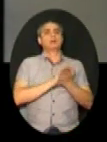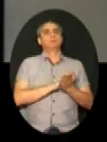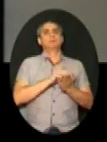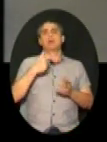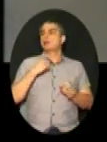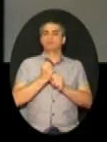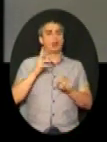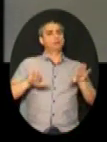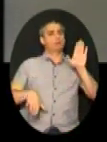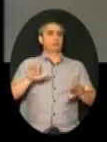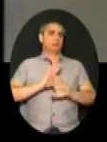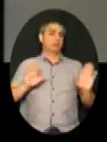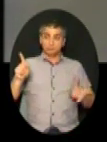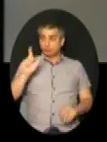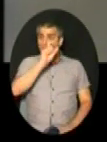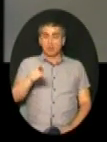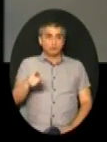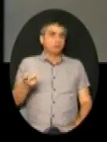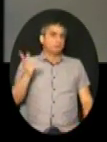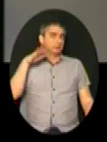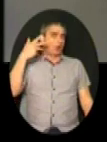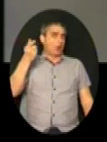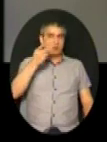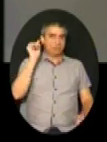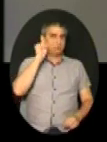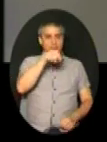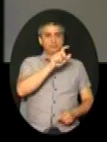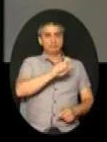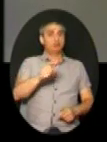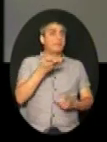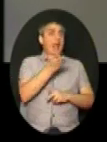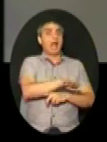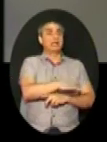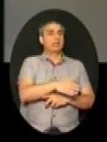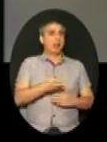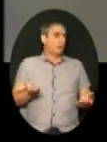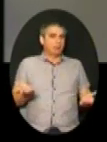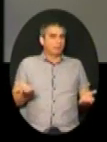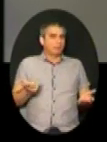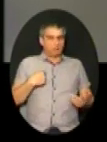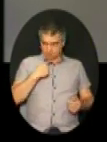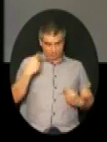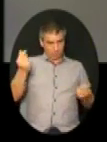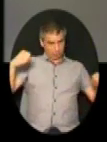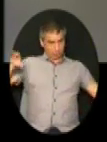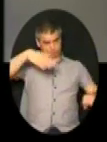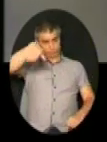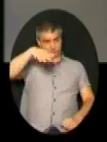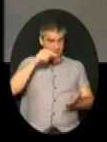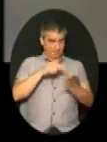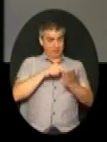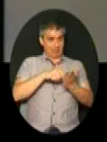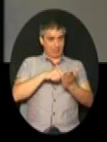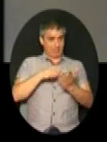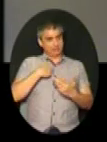איפה ואיפה. יש פה נאשם, שאלו להגיע לאישום בהריגה. אז מה, אנחנו ניתן להסתובב חופשי? מה, בגלל